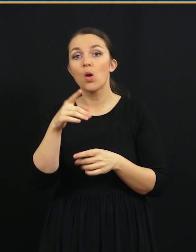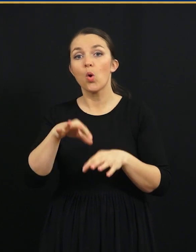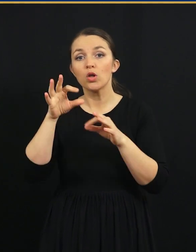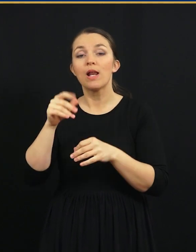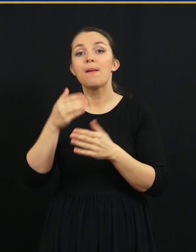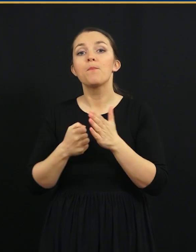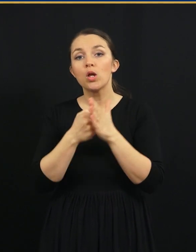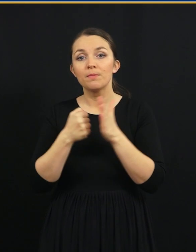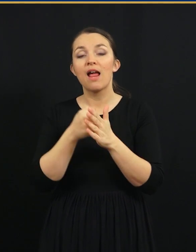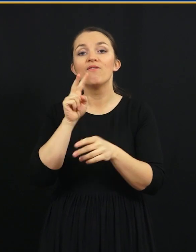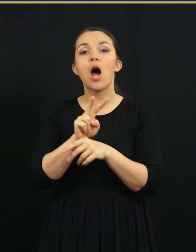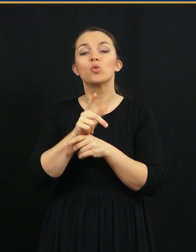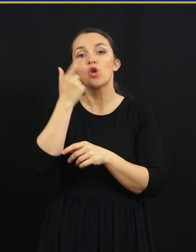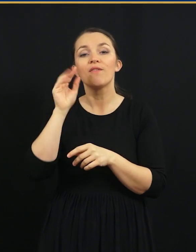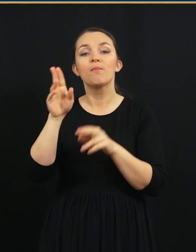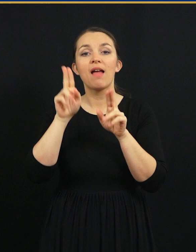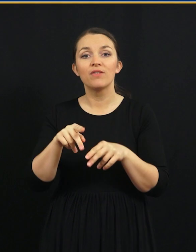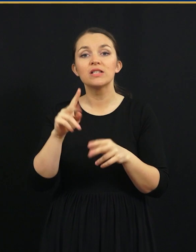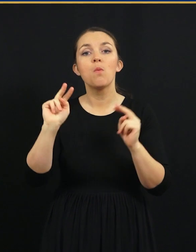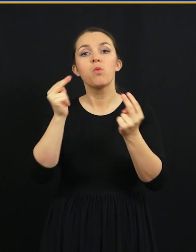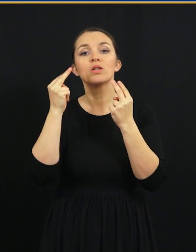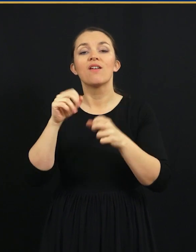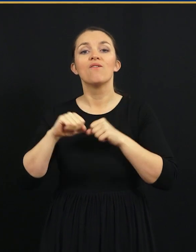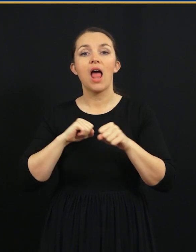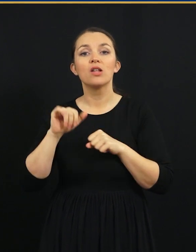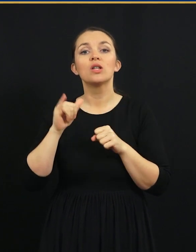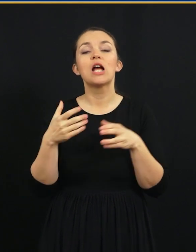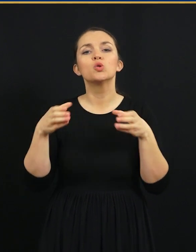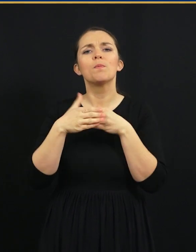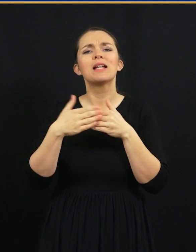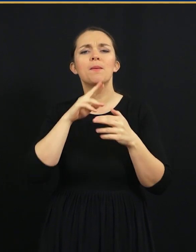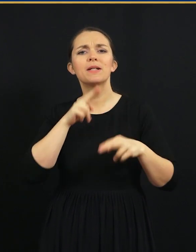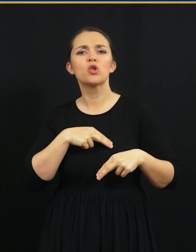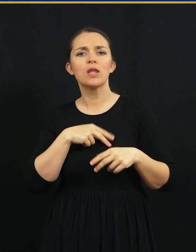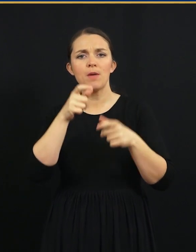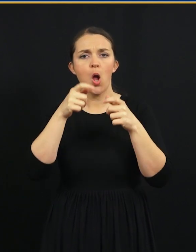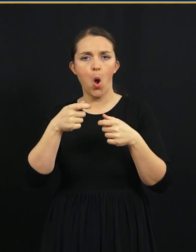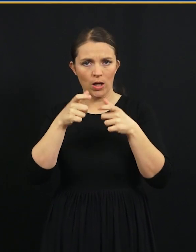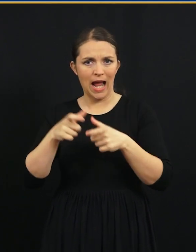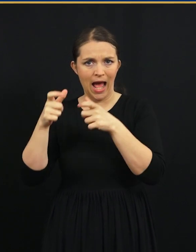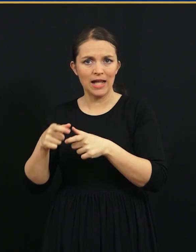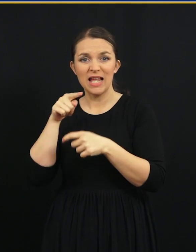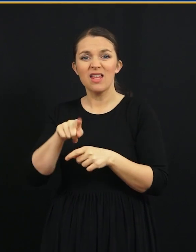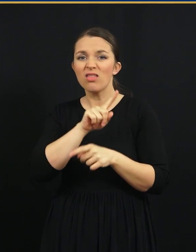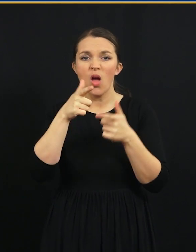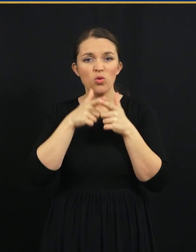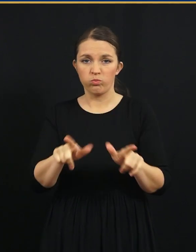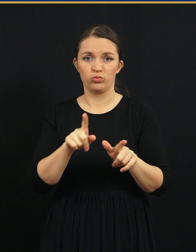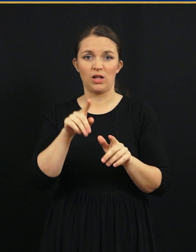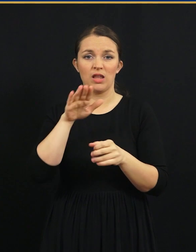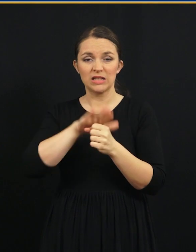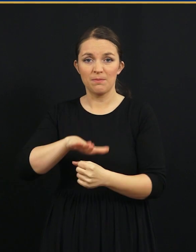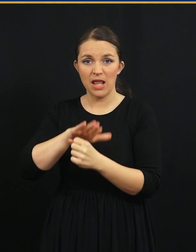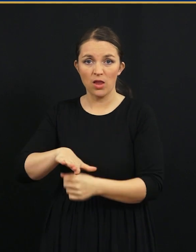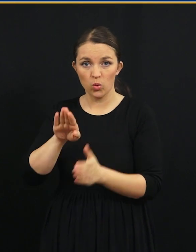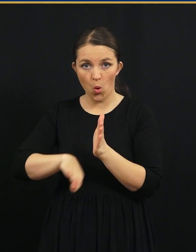nad ugotovljenim in podprla varuha človekovih pravic v pozivu vladi, da skupaj s pristojnimi organi te nedopustne in